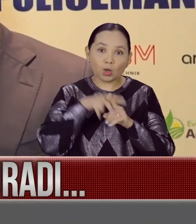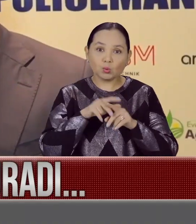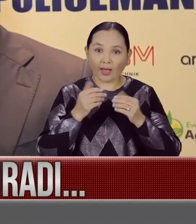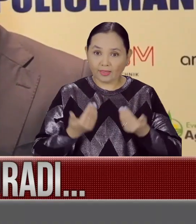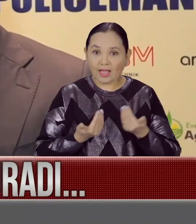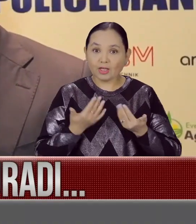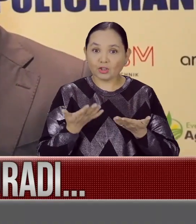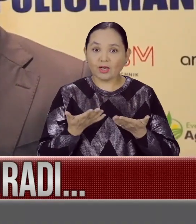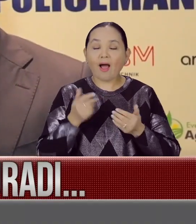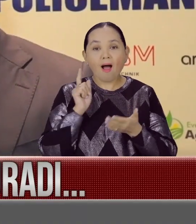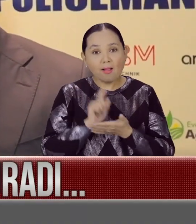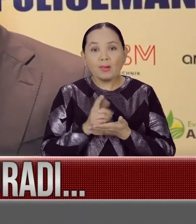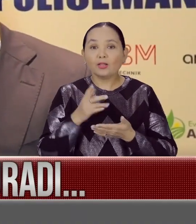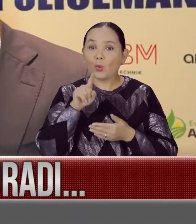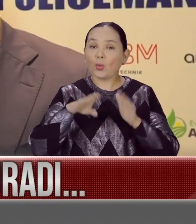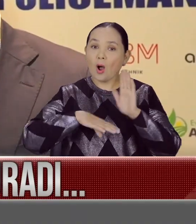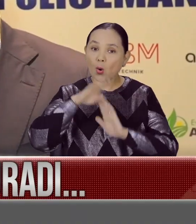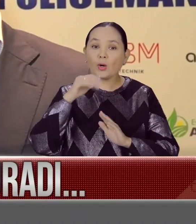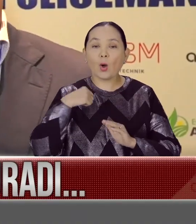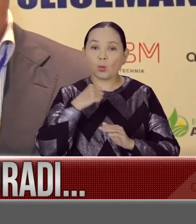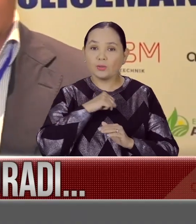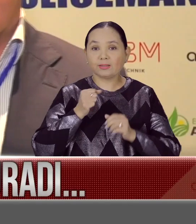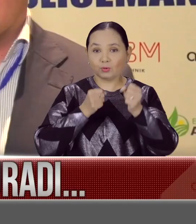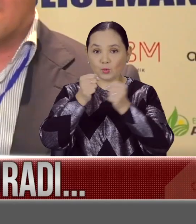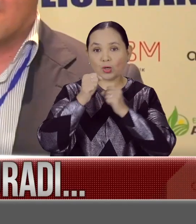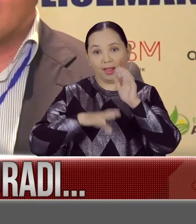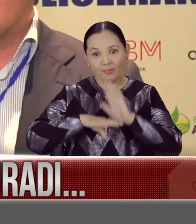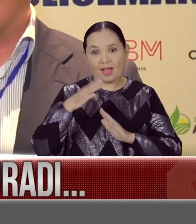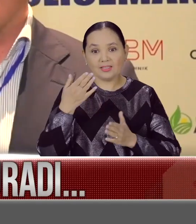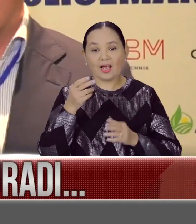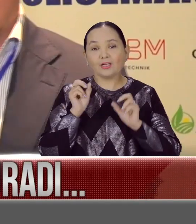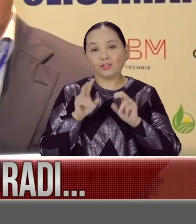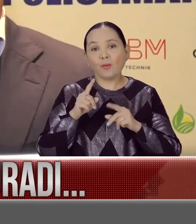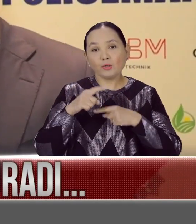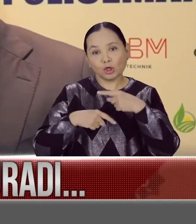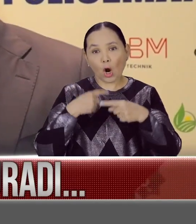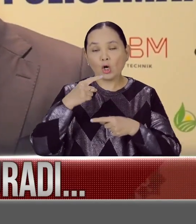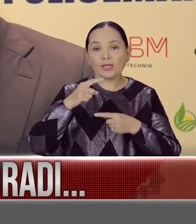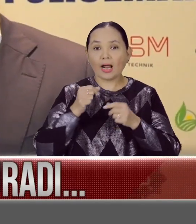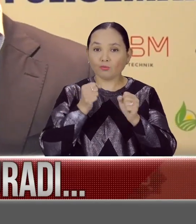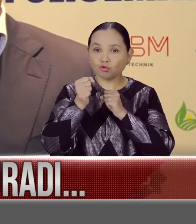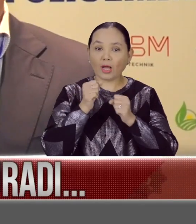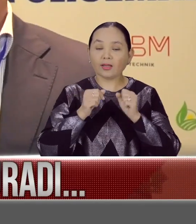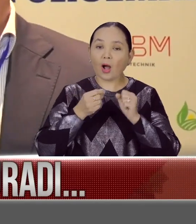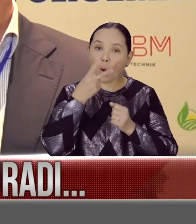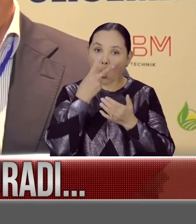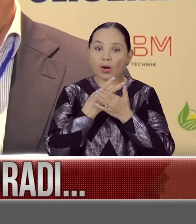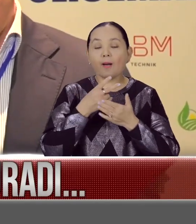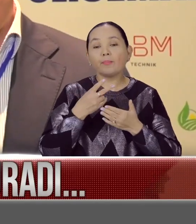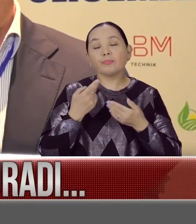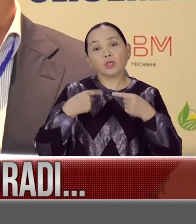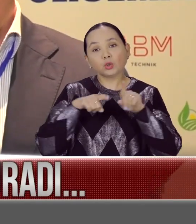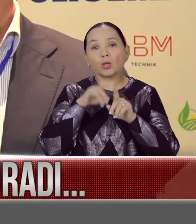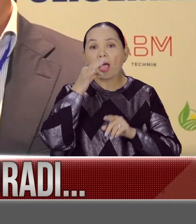Albatta. Albatta, undan ko'ra o'zim ringga chiqib urishganim yaxshi deyman. Chem shogirdlarni tushgandan ko'ra. Nu